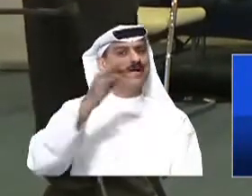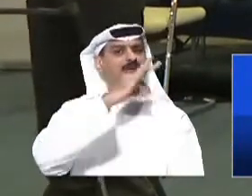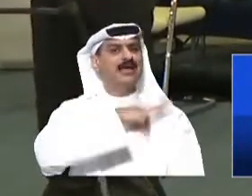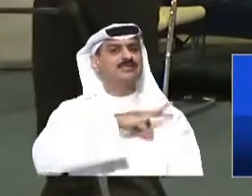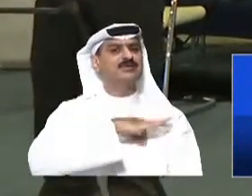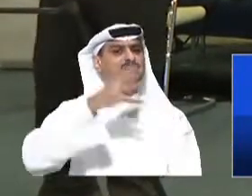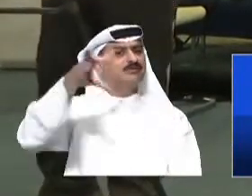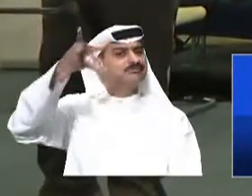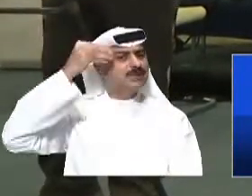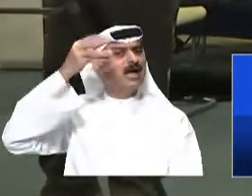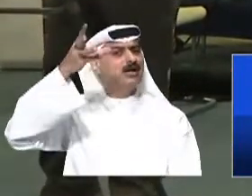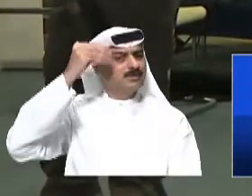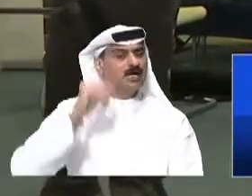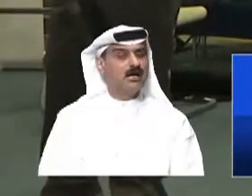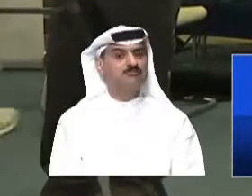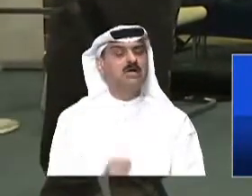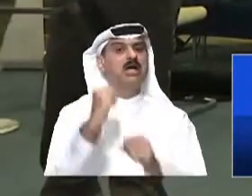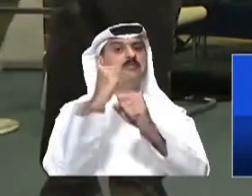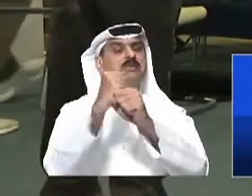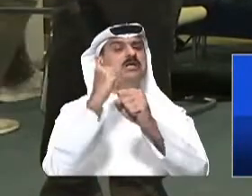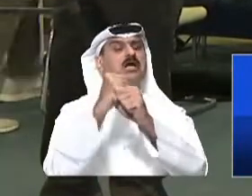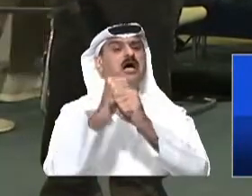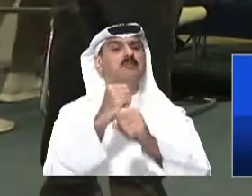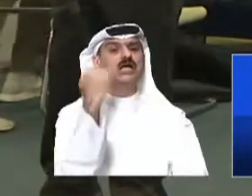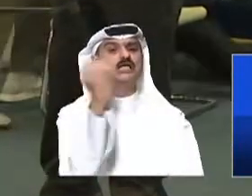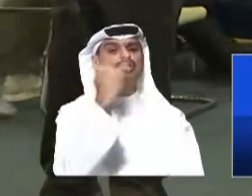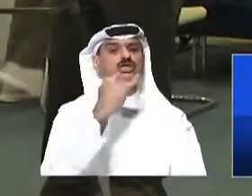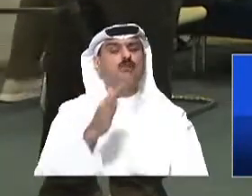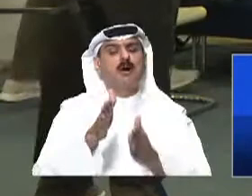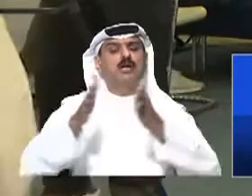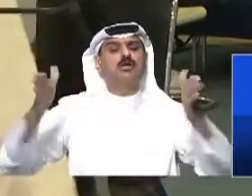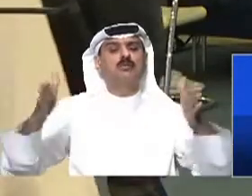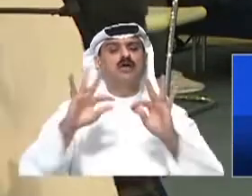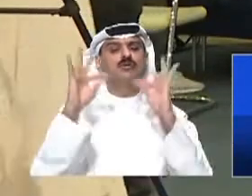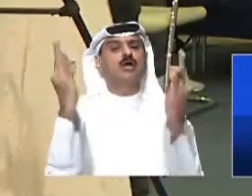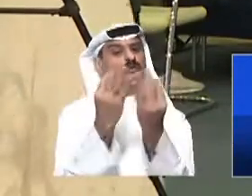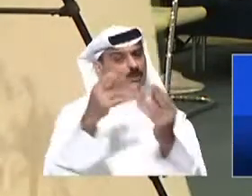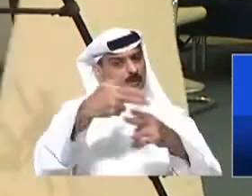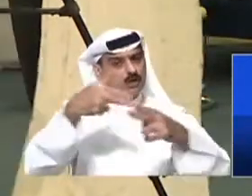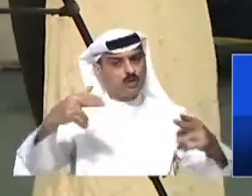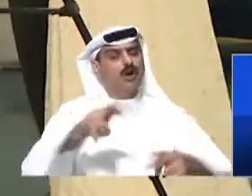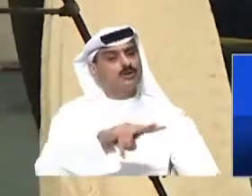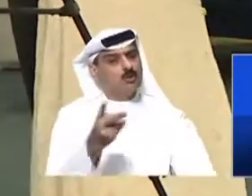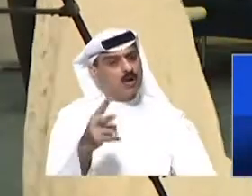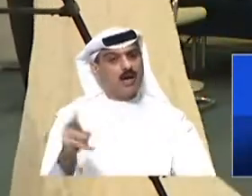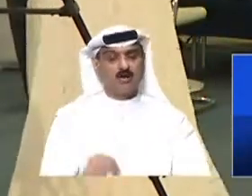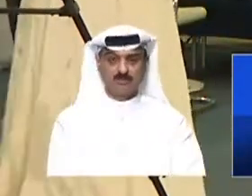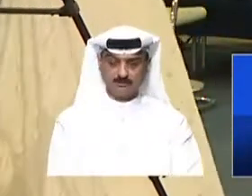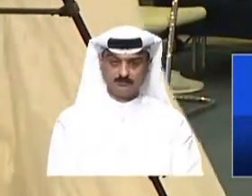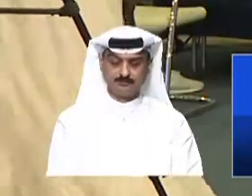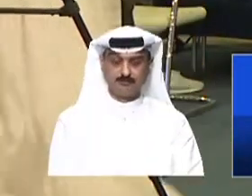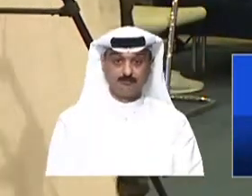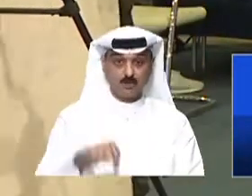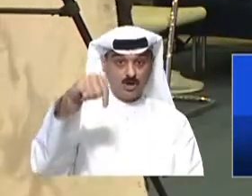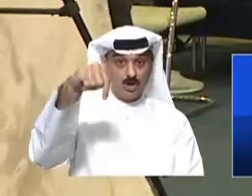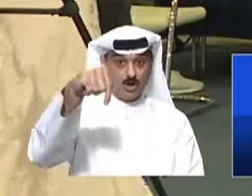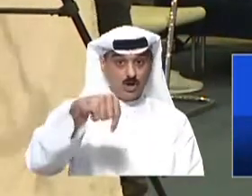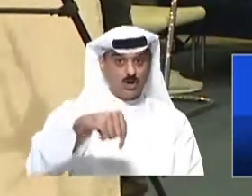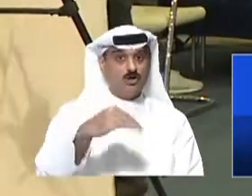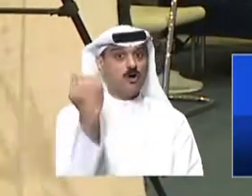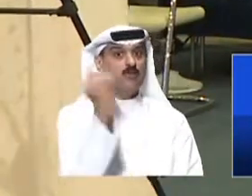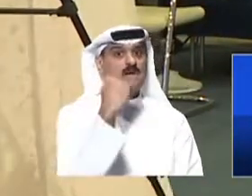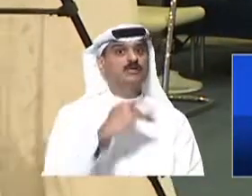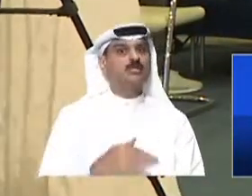أن للشباب دور كبير جدا في حتى في مجتمعاتهم، فتقوية في يعني الشباب إذا كانوا اليوم هم